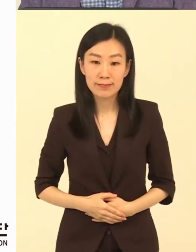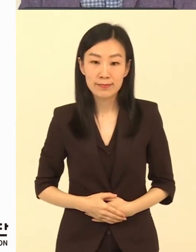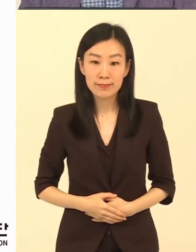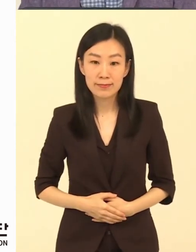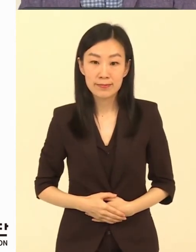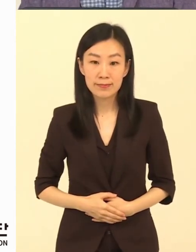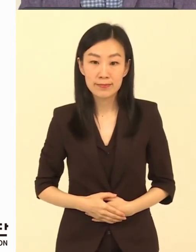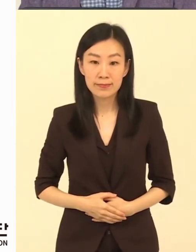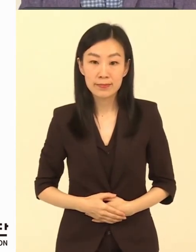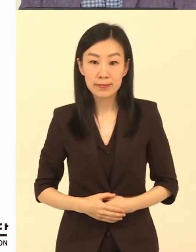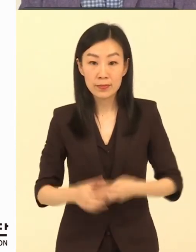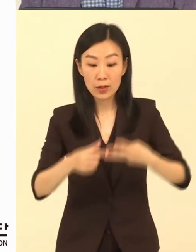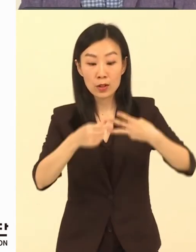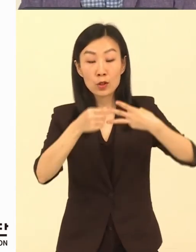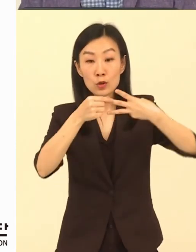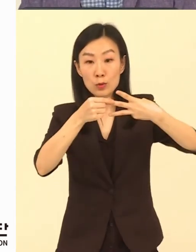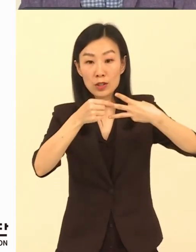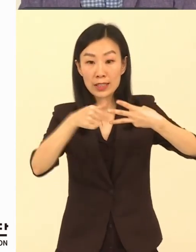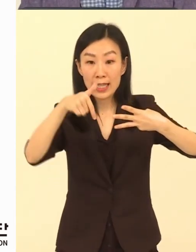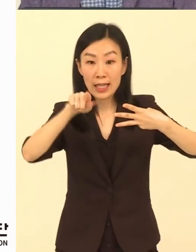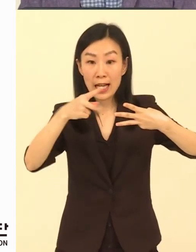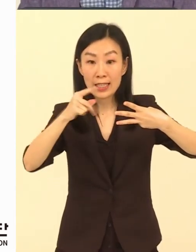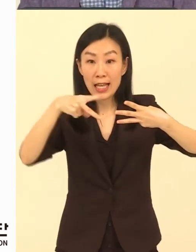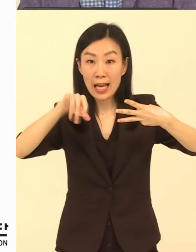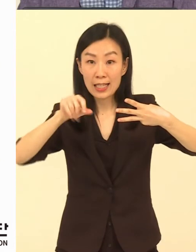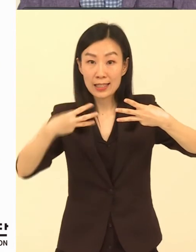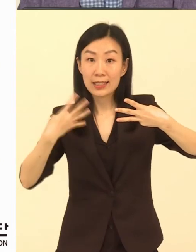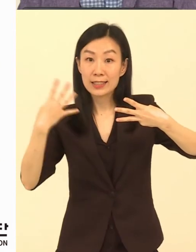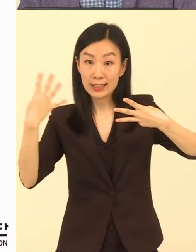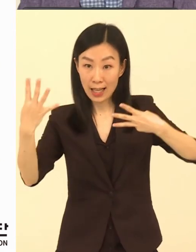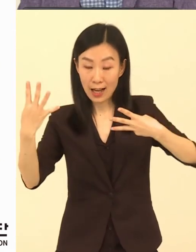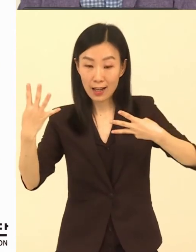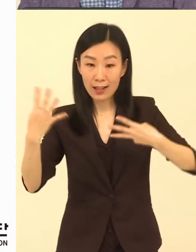그 외에 가다실 4가는